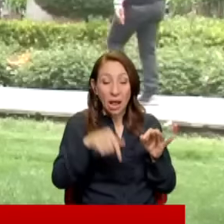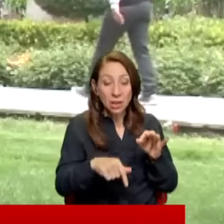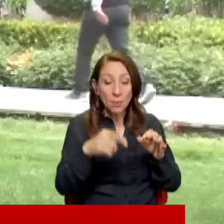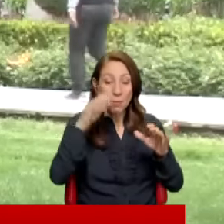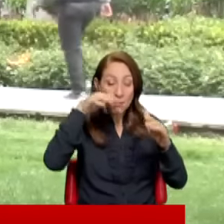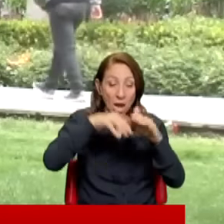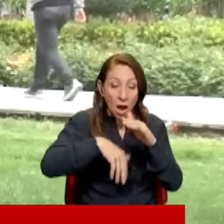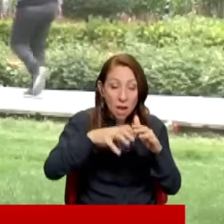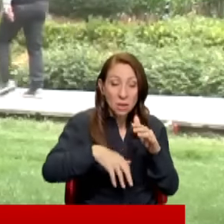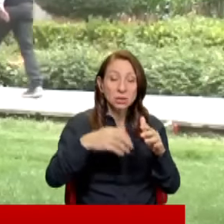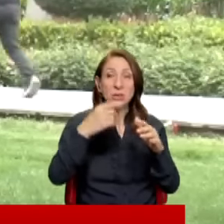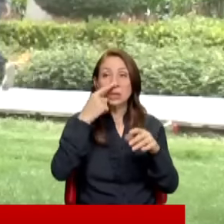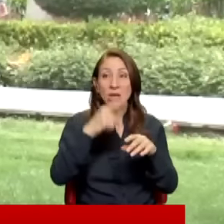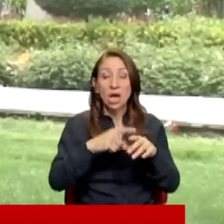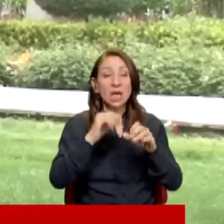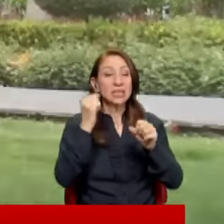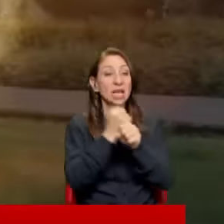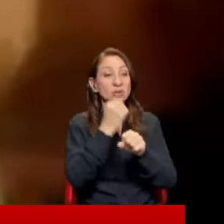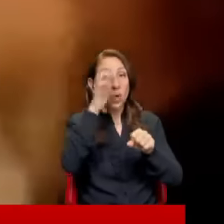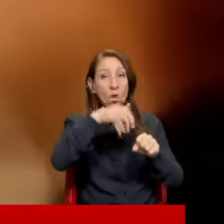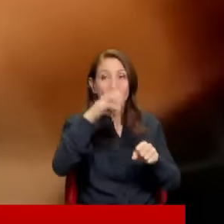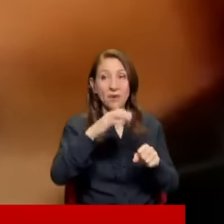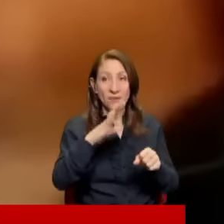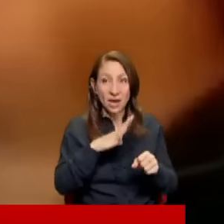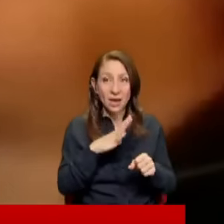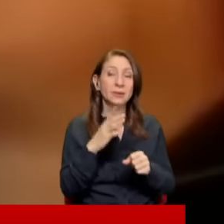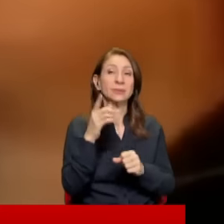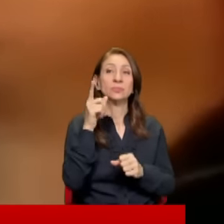mağaralar dini yapılar Kaya oyma yapılar